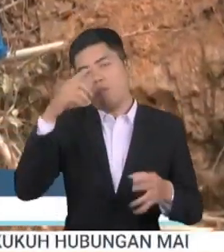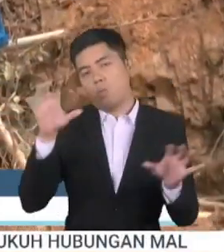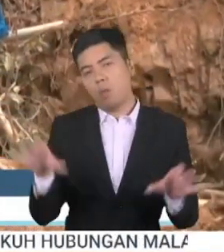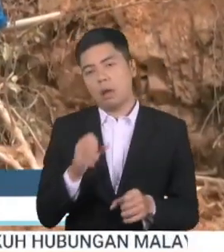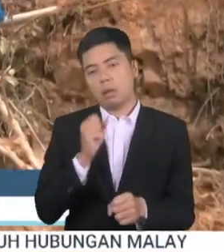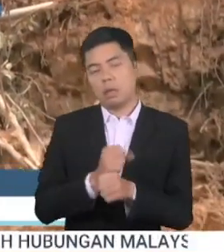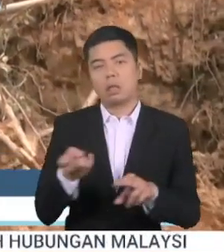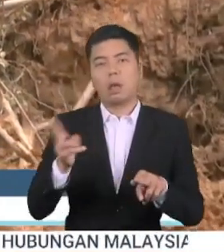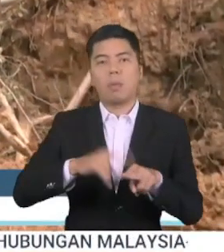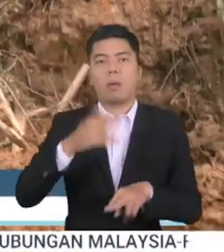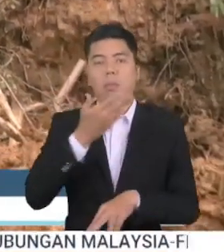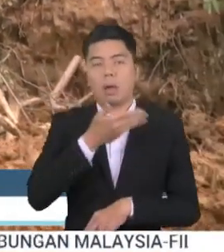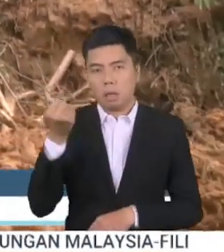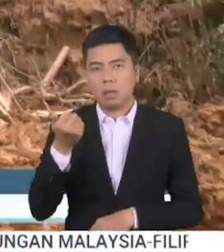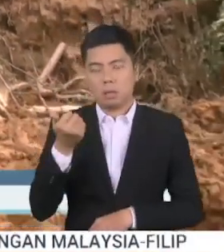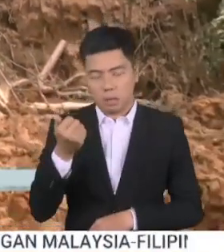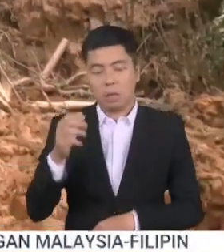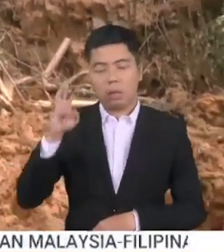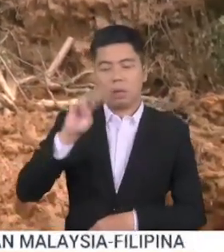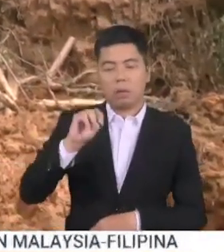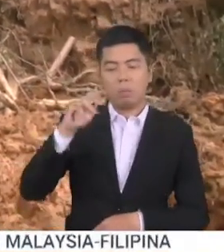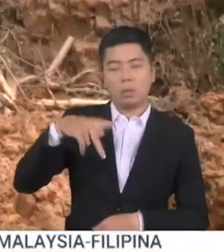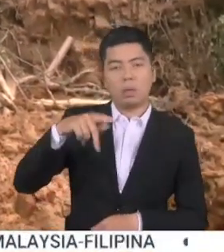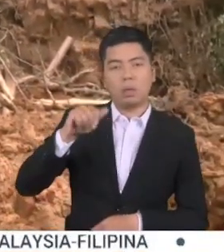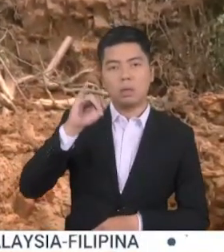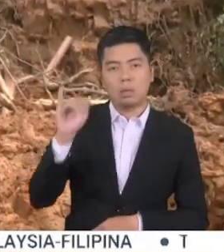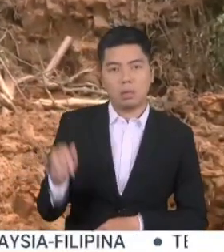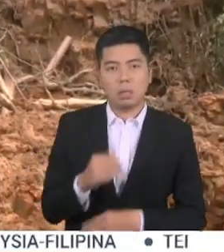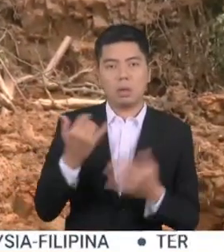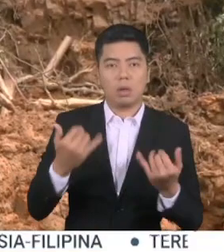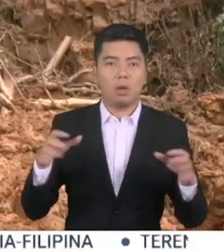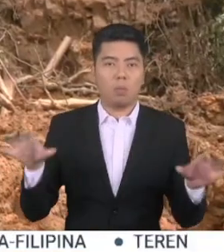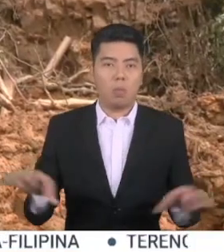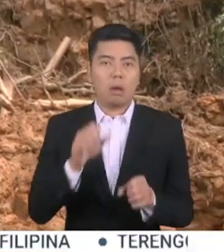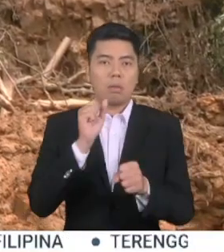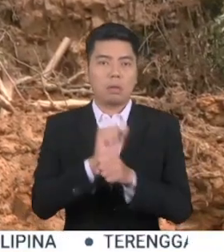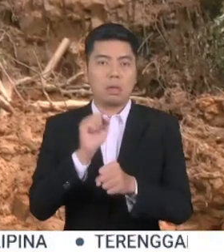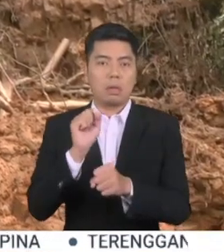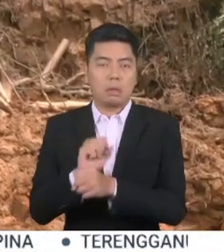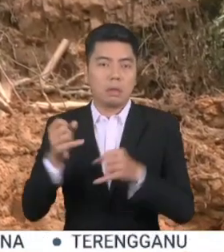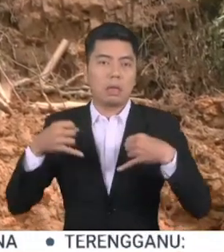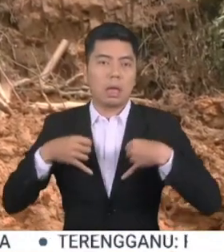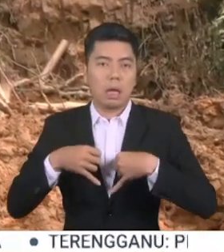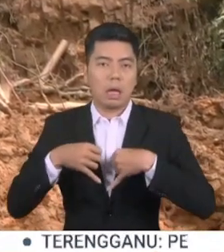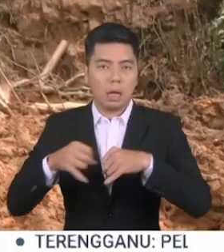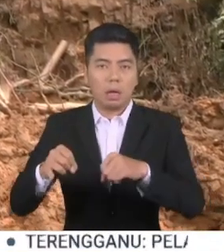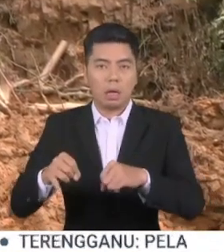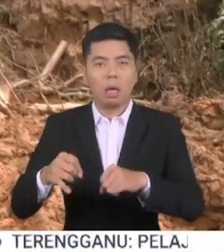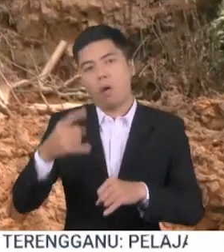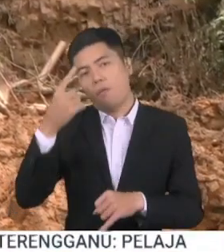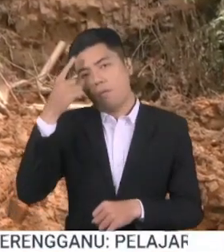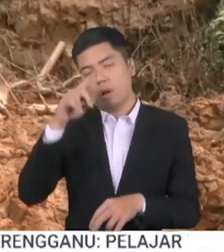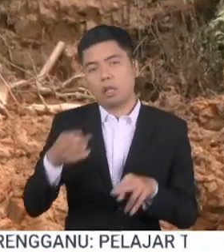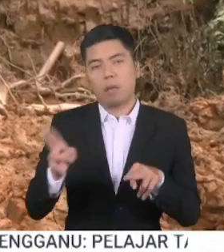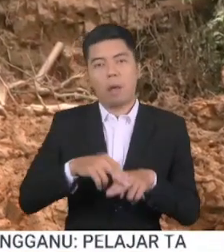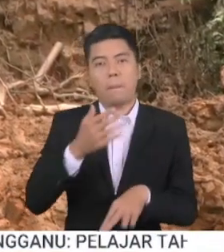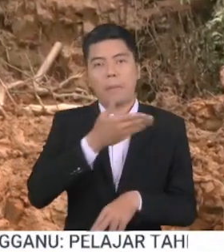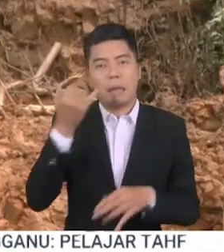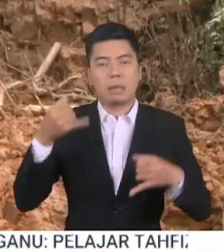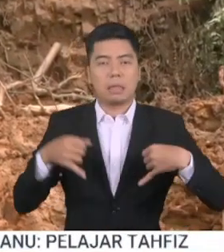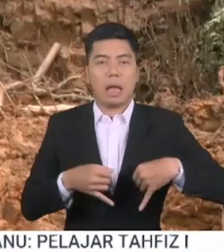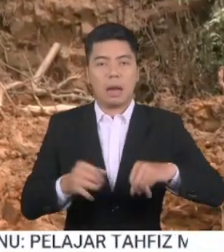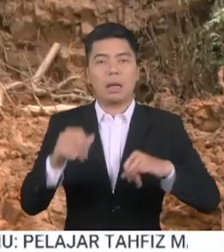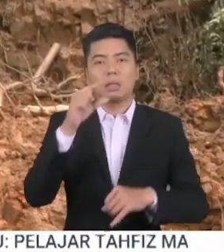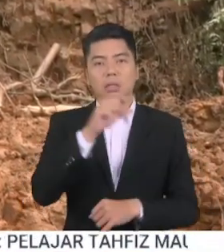melaksanakan kerja-kerja pembaikan. Pihak MPAJ juga sedang giat melaksanakan kerja-kerja laluan kepada mitigasi dan pembaikan cerun